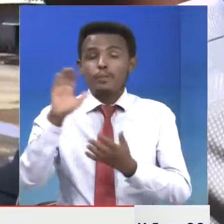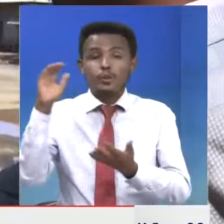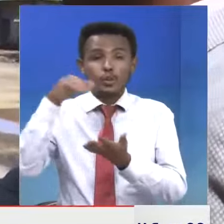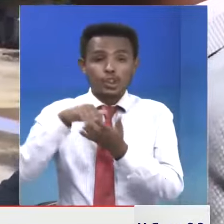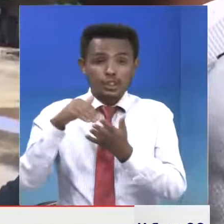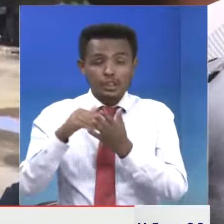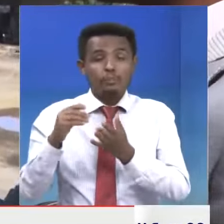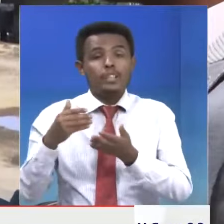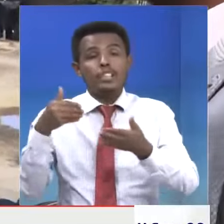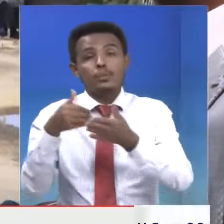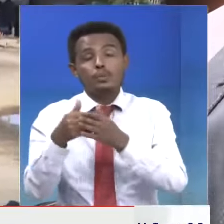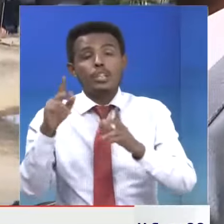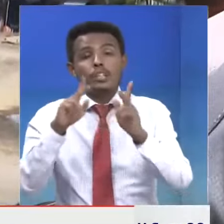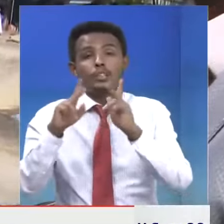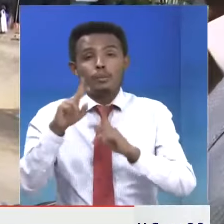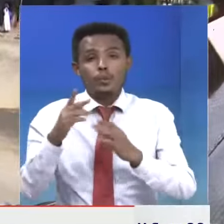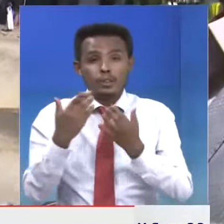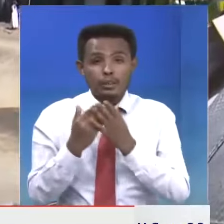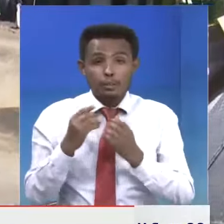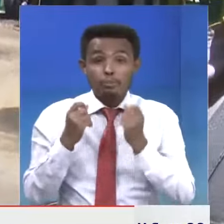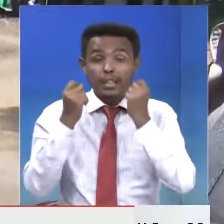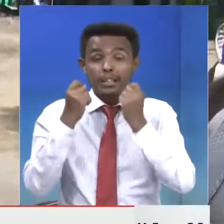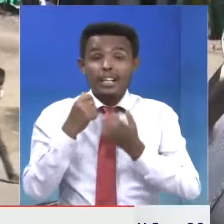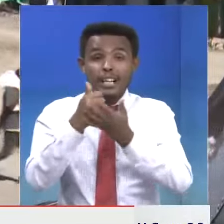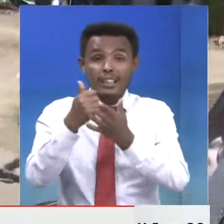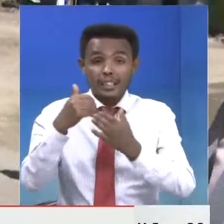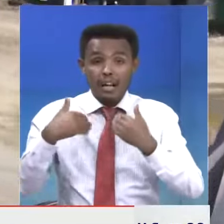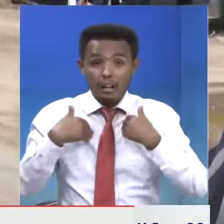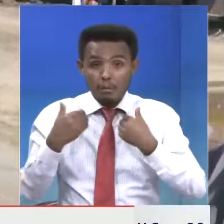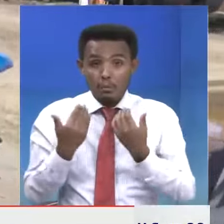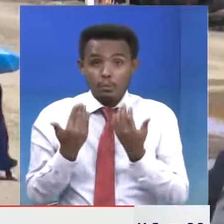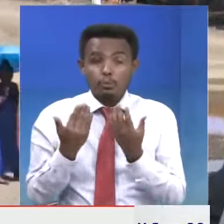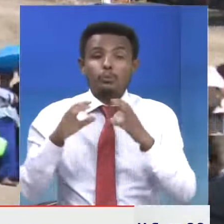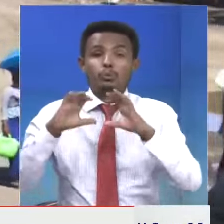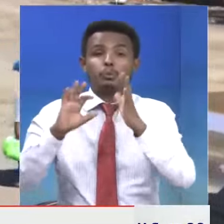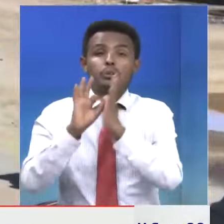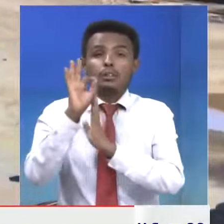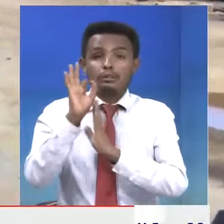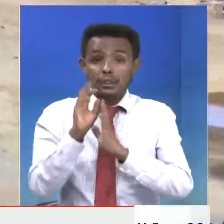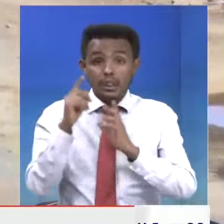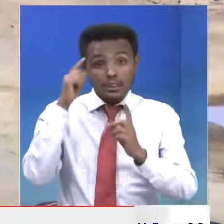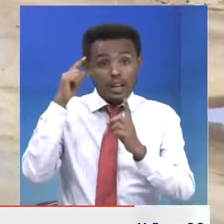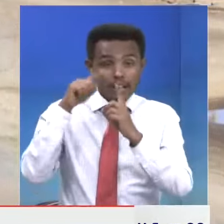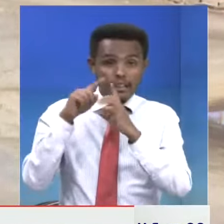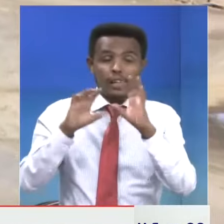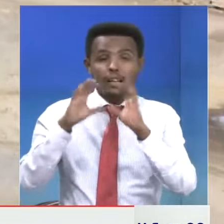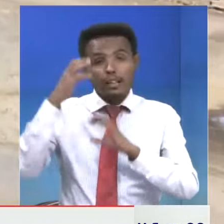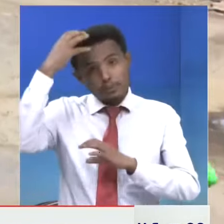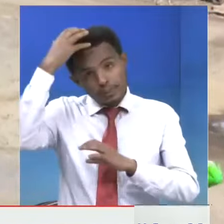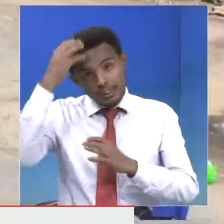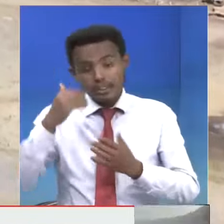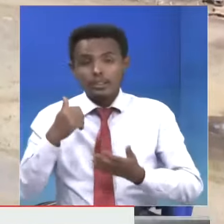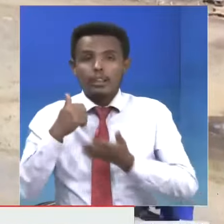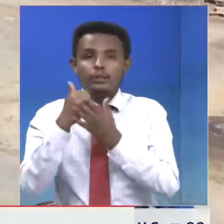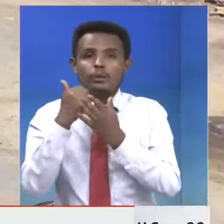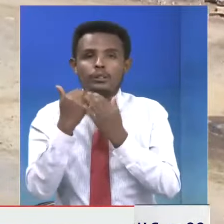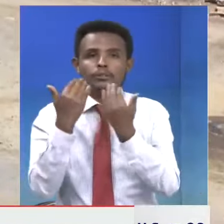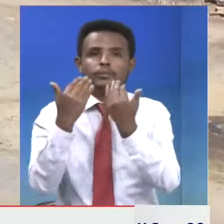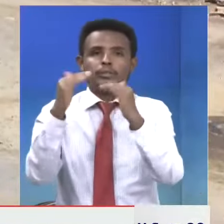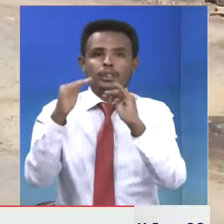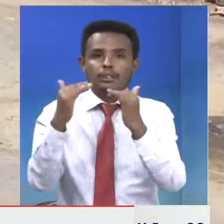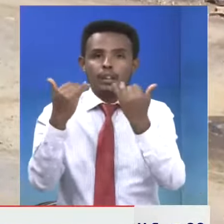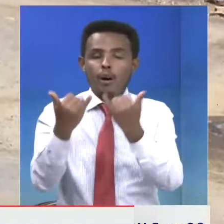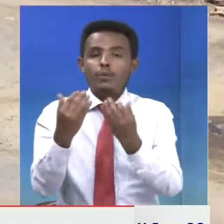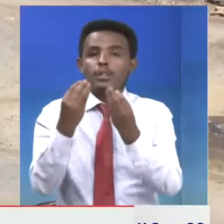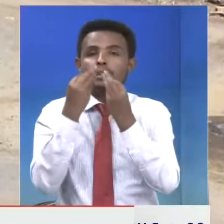የሚደርሱ ህዝቦች ናቸው። ስለዚህ መረዳት ከሚገባው የህብረተሰብ ቁጥር አኳያ እና መንግስት ታርጌት ካደረጋቸው ተረጂዎች አንጻር አሁንም የምግብ